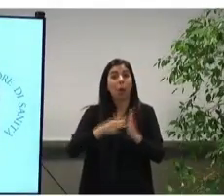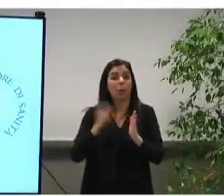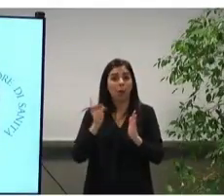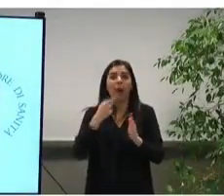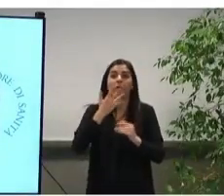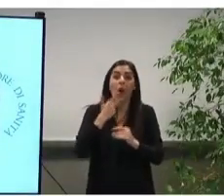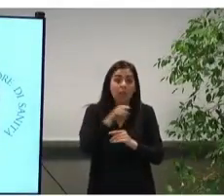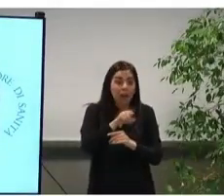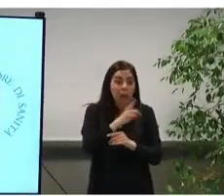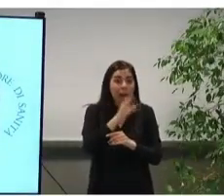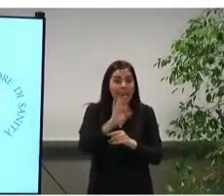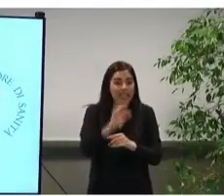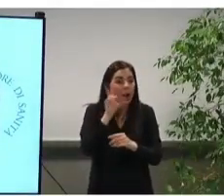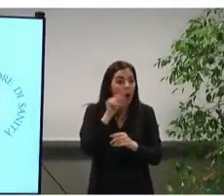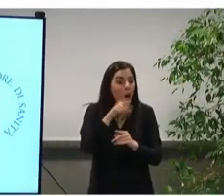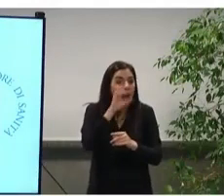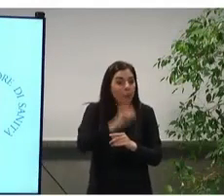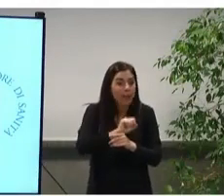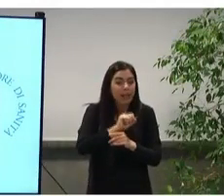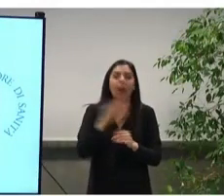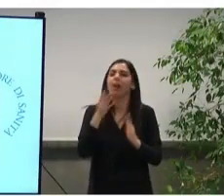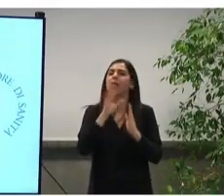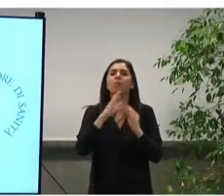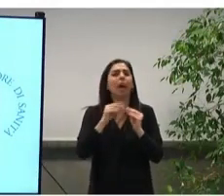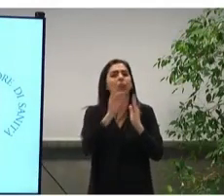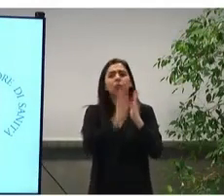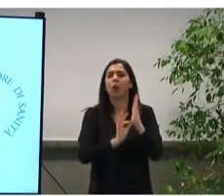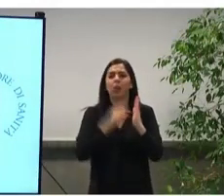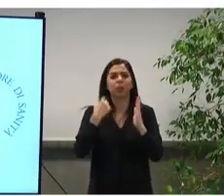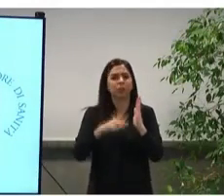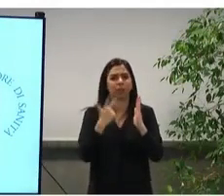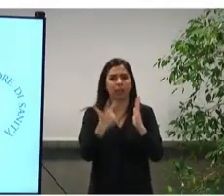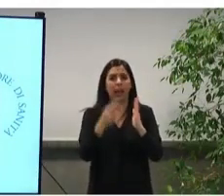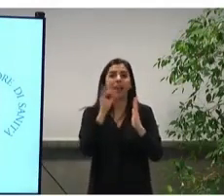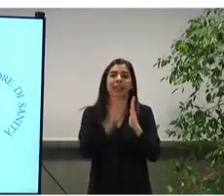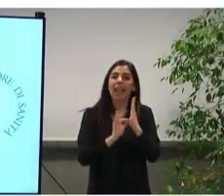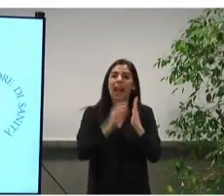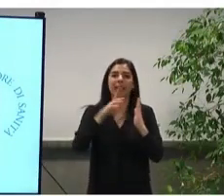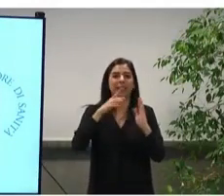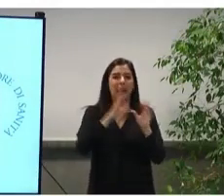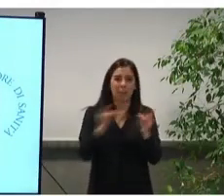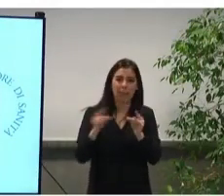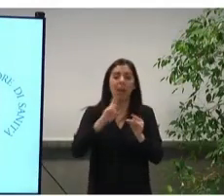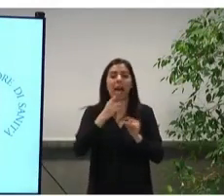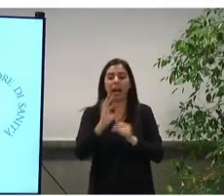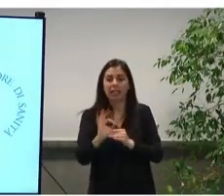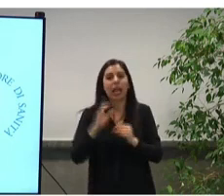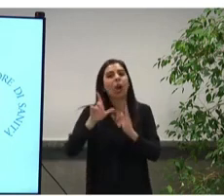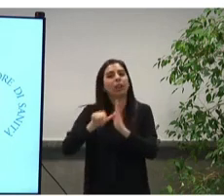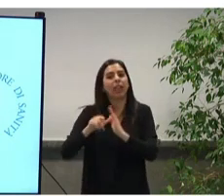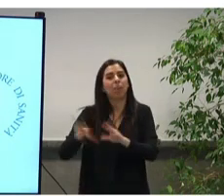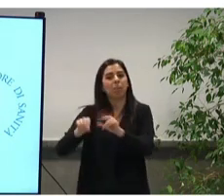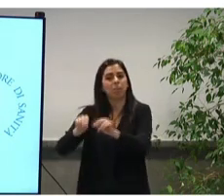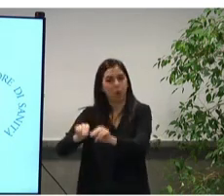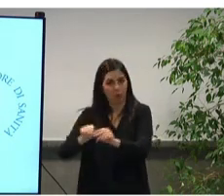conoscere R0. Però i tre fattori sono sempre questi: dati sull'epidemia, R0 e tempo di